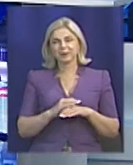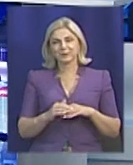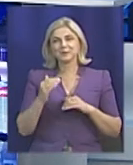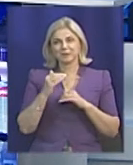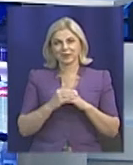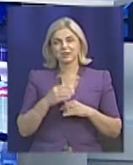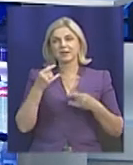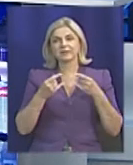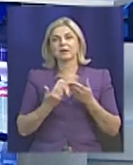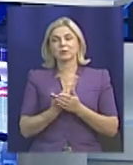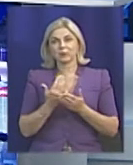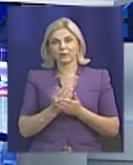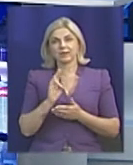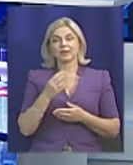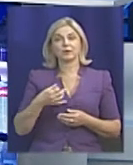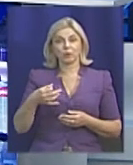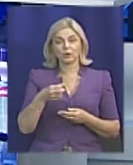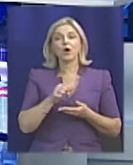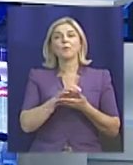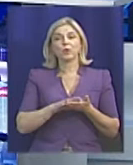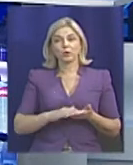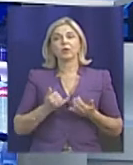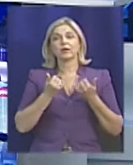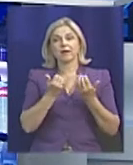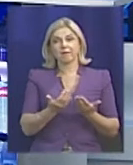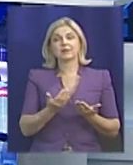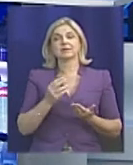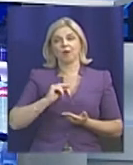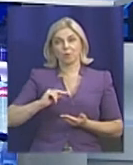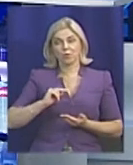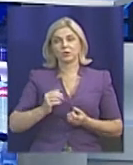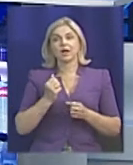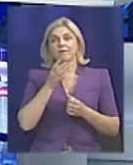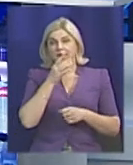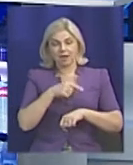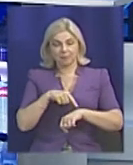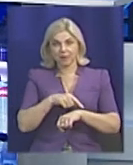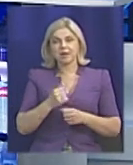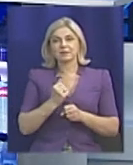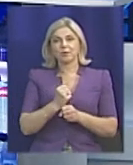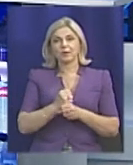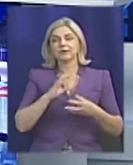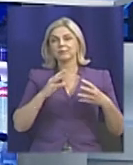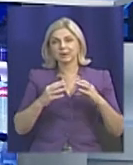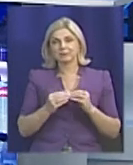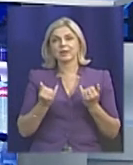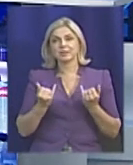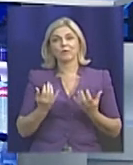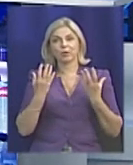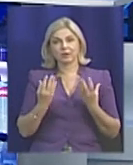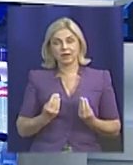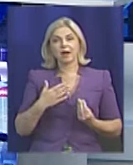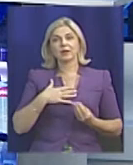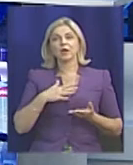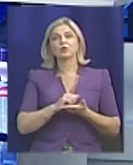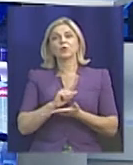Добрий вечір. Телевізійні новини Миколаївщини продовжують для вас свою роботу. Час підбити інформаційний підсумок дня. Наші журналісти розкажуть про